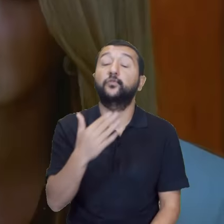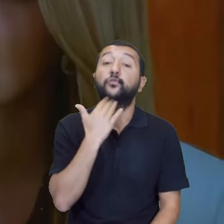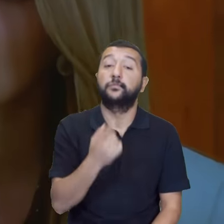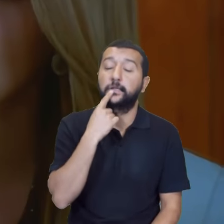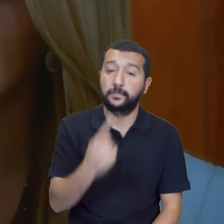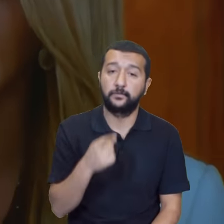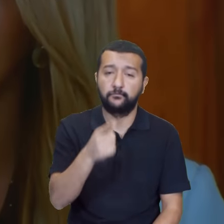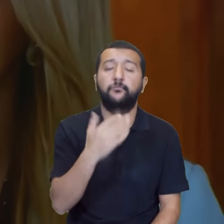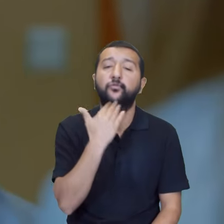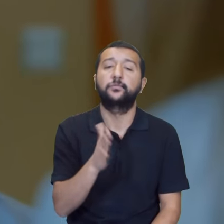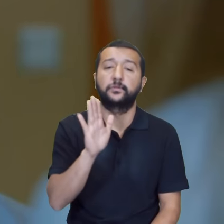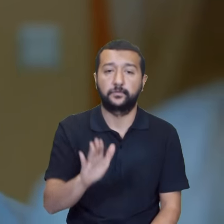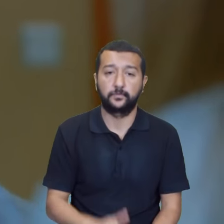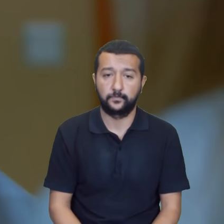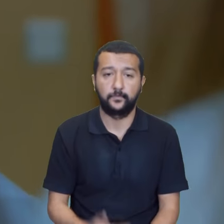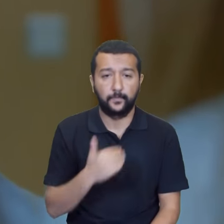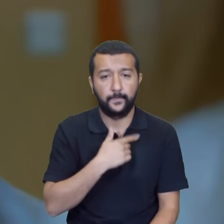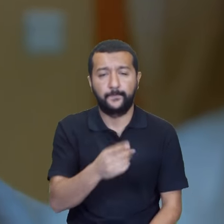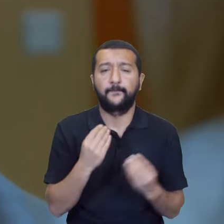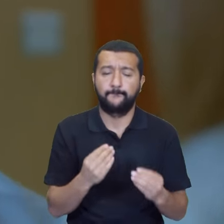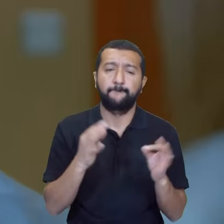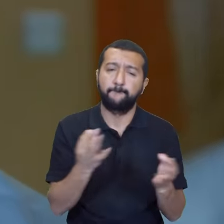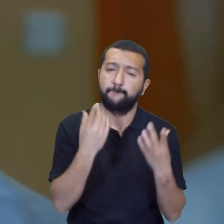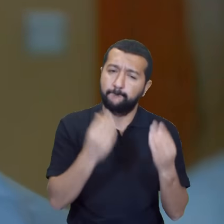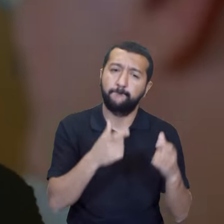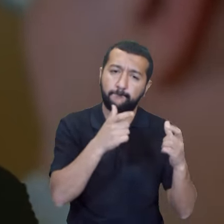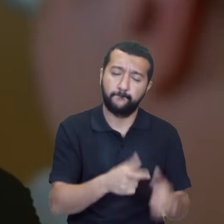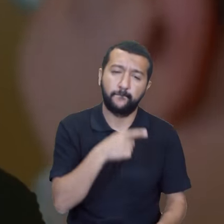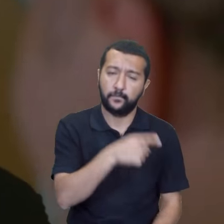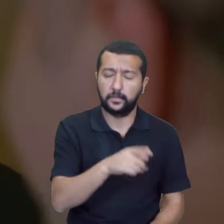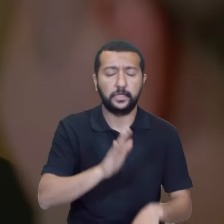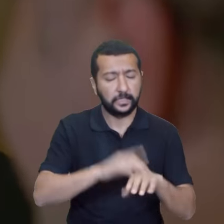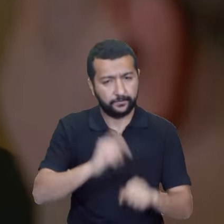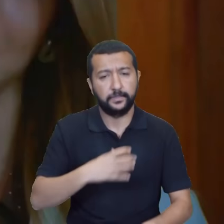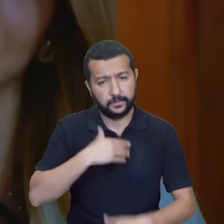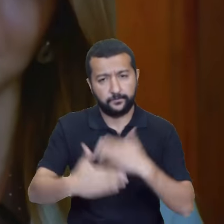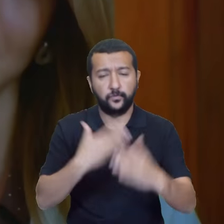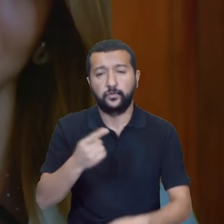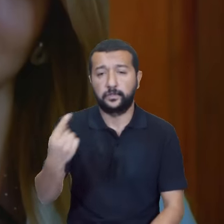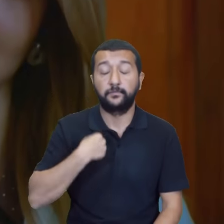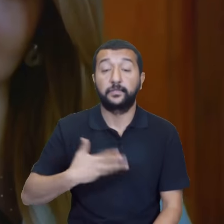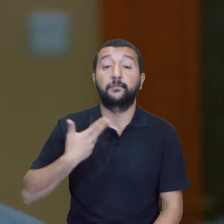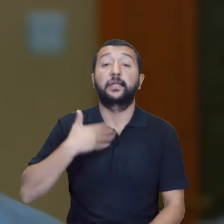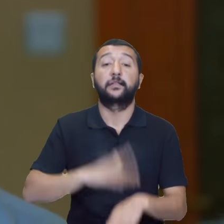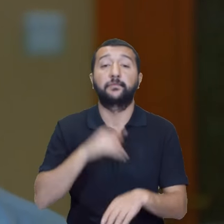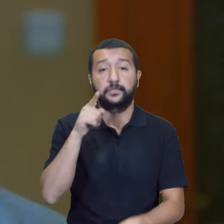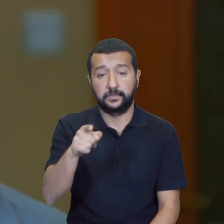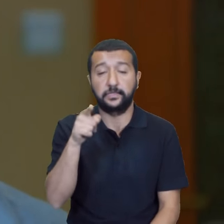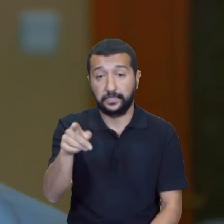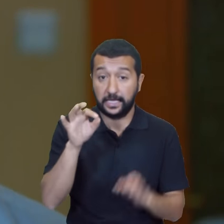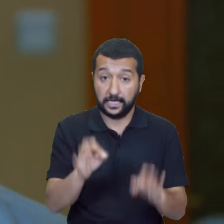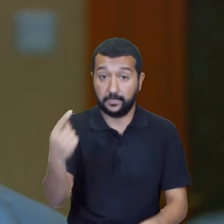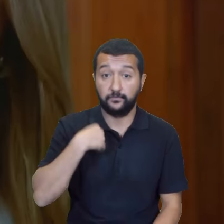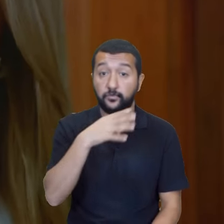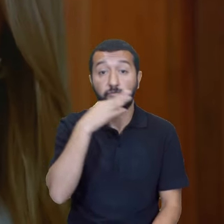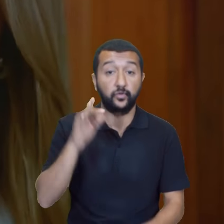olmaz. Olmaz. Biz iyiyiz yani. Bir şekilde biz hale yola koyarız kendimizi yani. Sen bizi merak etme. Sen ille